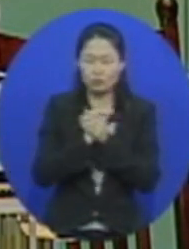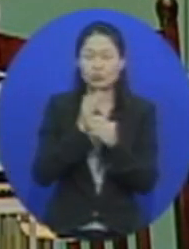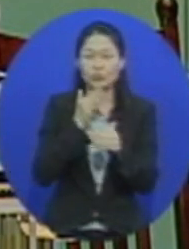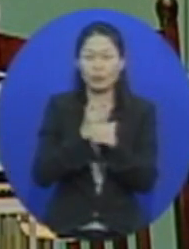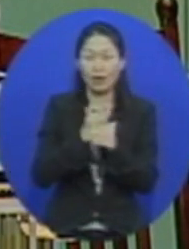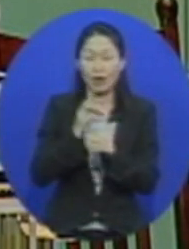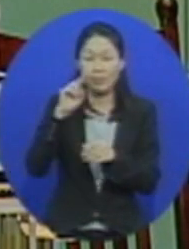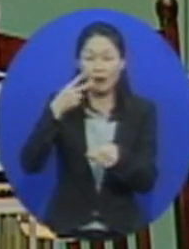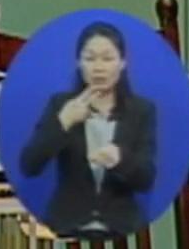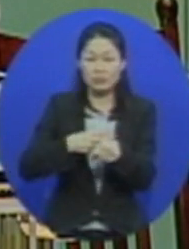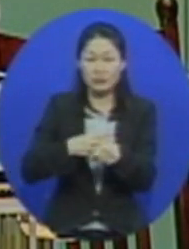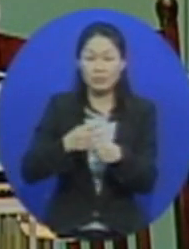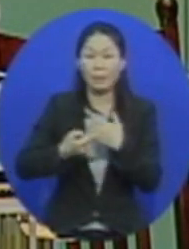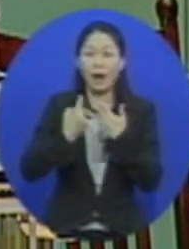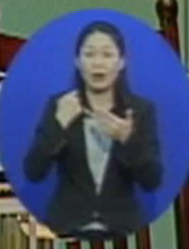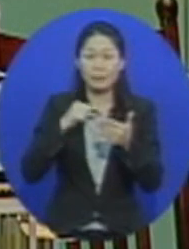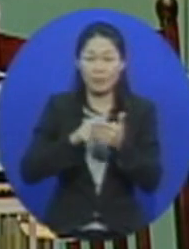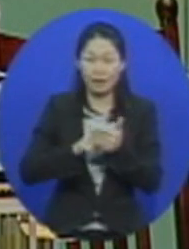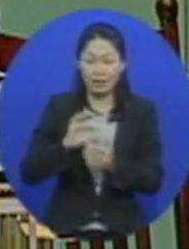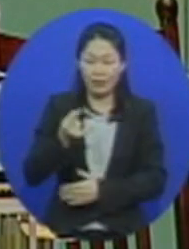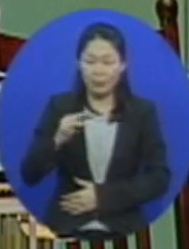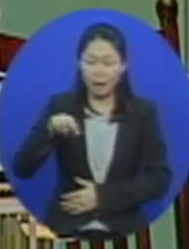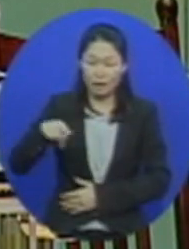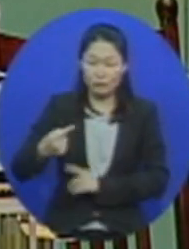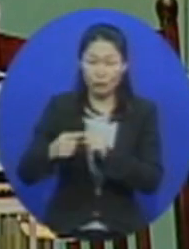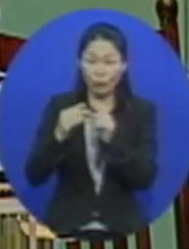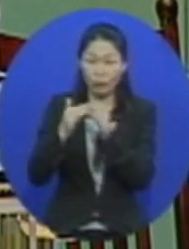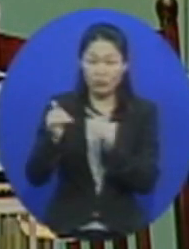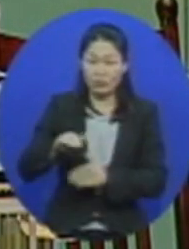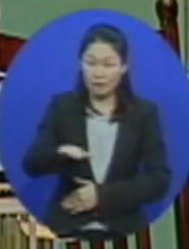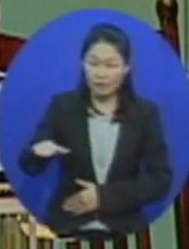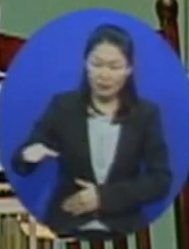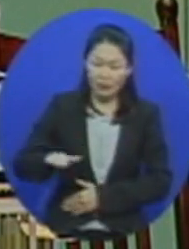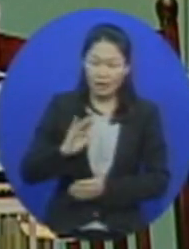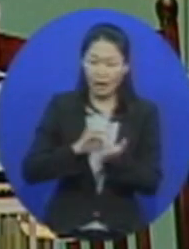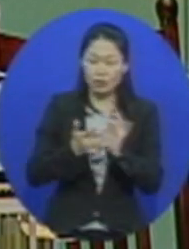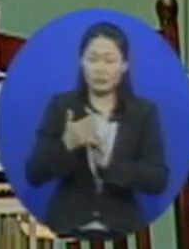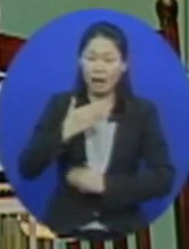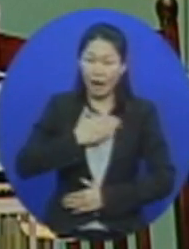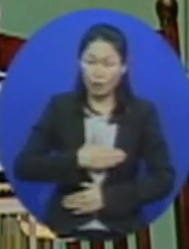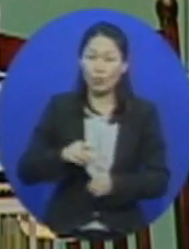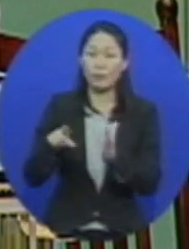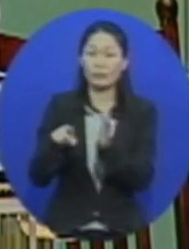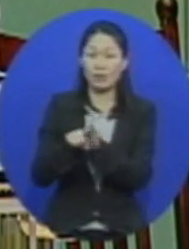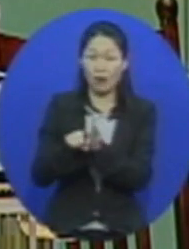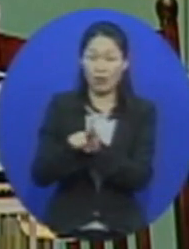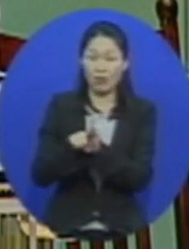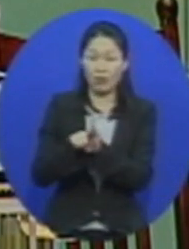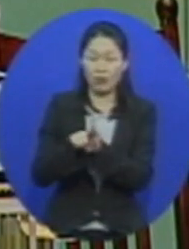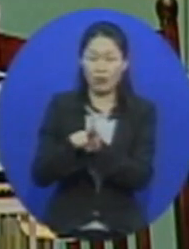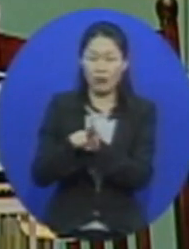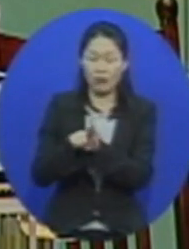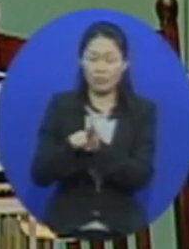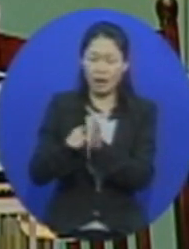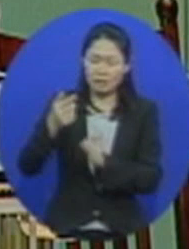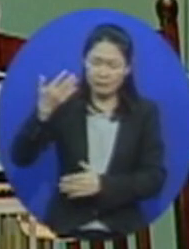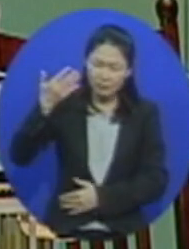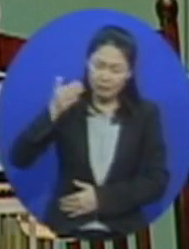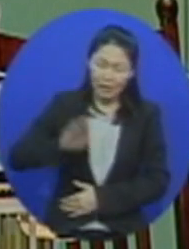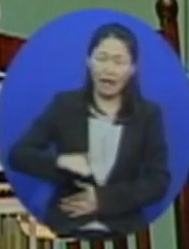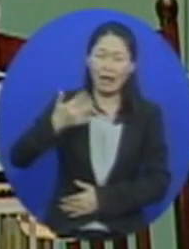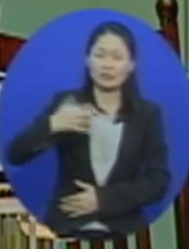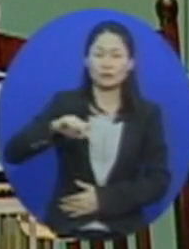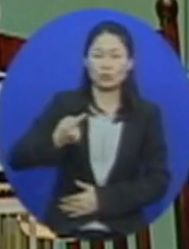예 사도 바울의 마음에 앱에서 교우들이 예수님을 알고 믿기는 하지만 아직도 뭔가